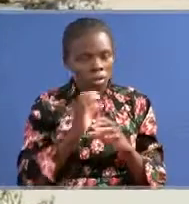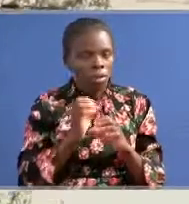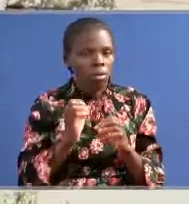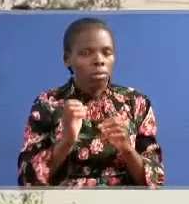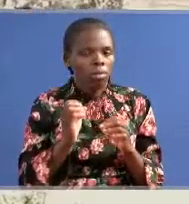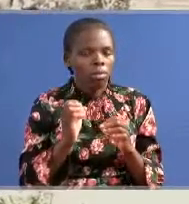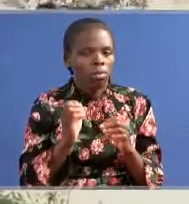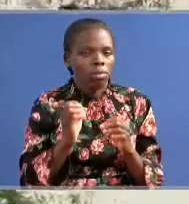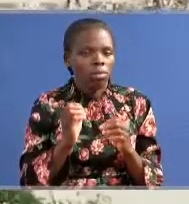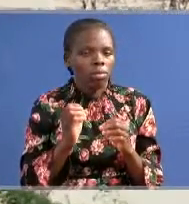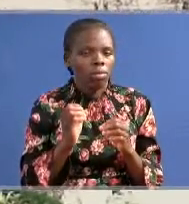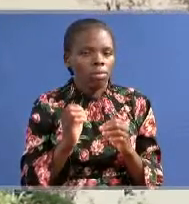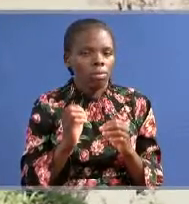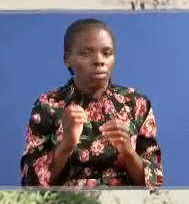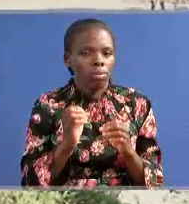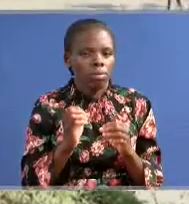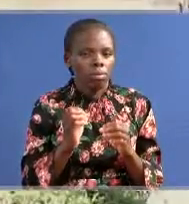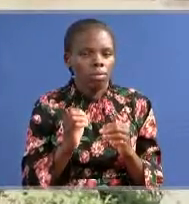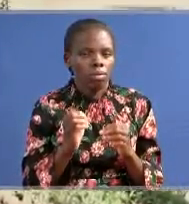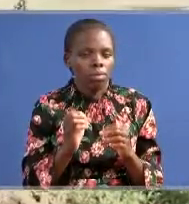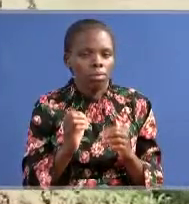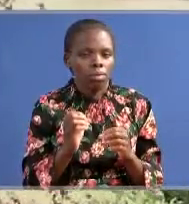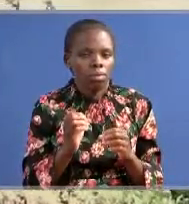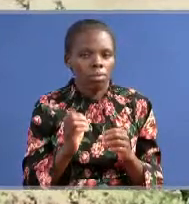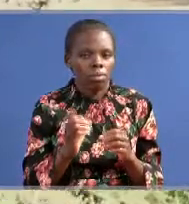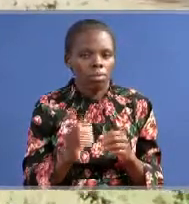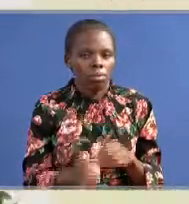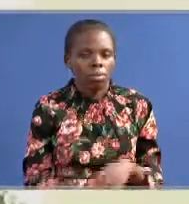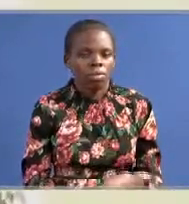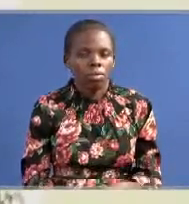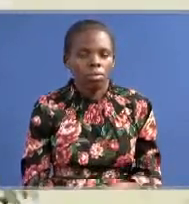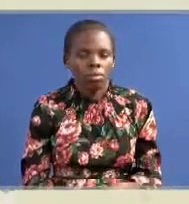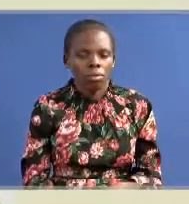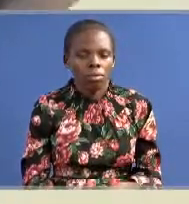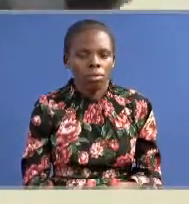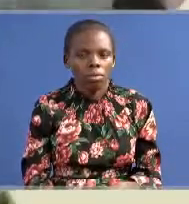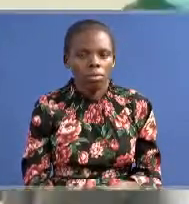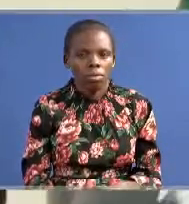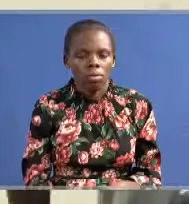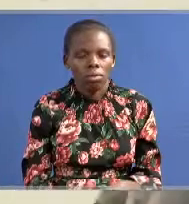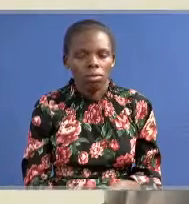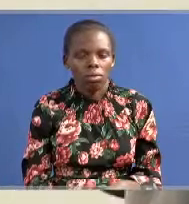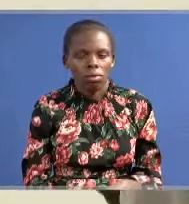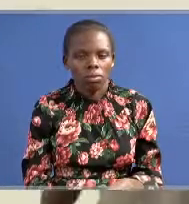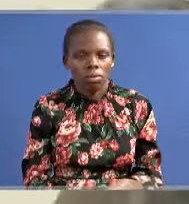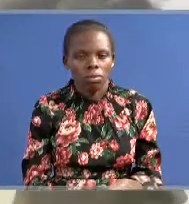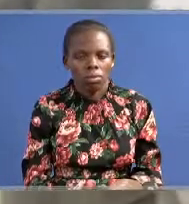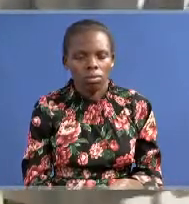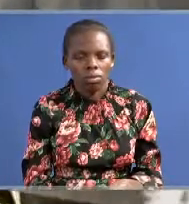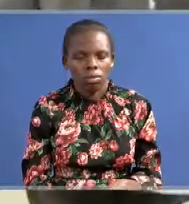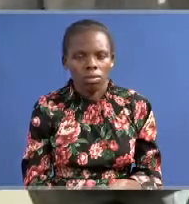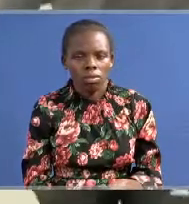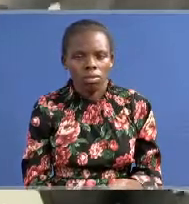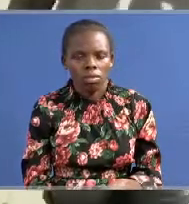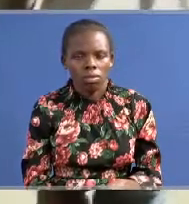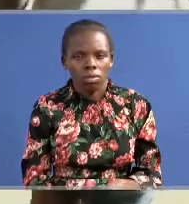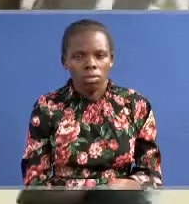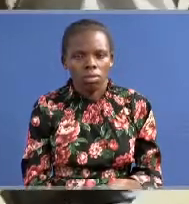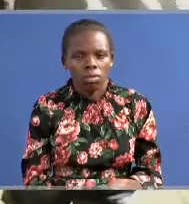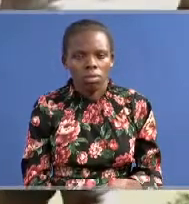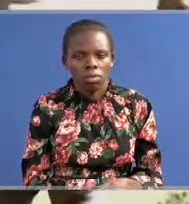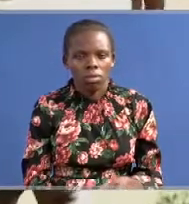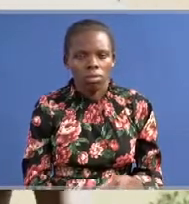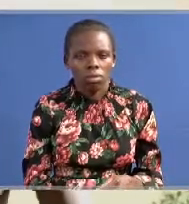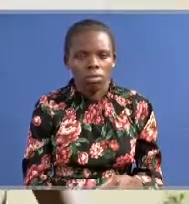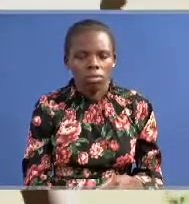makamo kupatikana ukielea juu ya mto Kalundu. Inasemekana kwamba wanafunzi waliokuwa wakielekea shuleni ndio waliouona